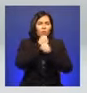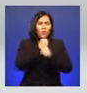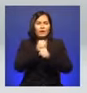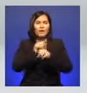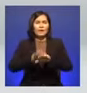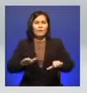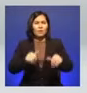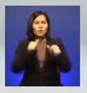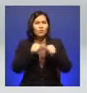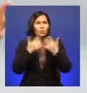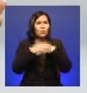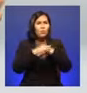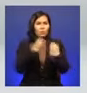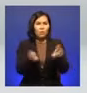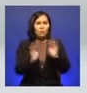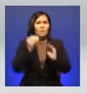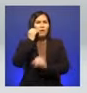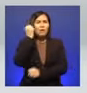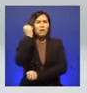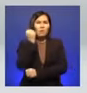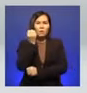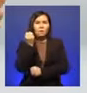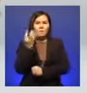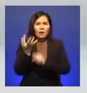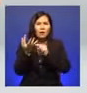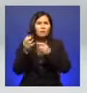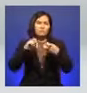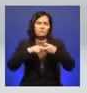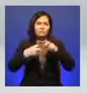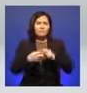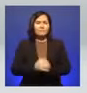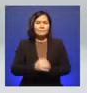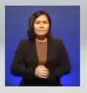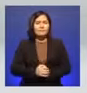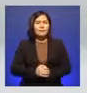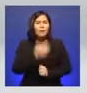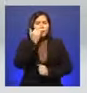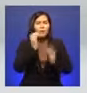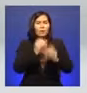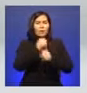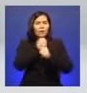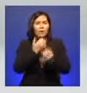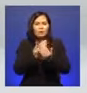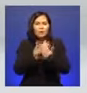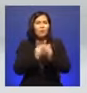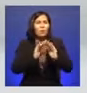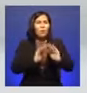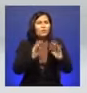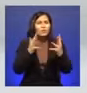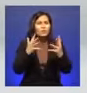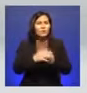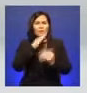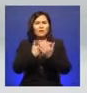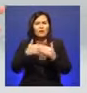ที่มีความยากจนสูงส่วนใหญ่นะฮะจะอยู่ในความยากจนสูงผู้สูงอายุจำนวนมากยังไม่ได้มีเงินออมและถ้าเกิดรายได้เป็นแ